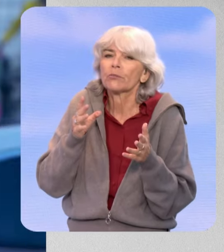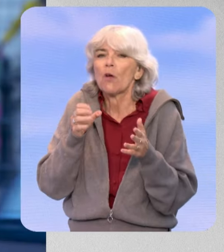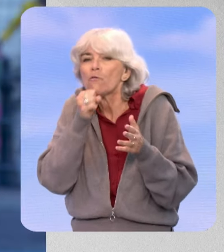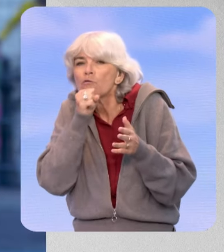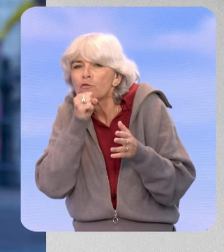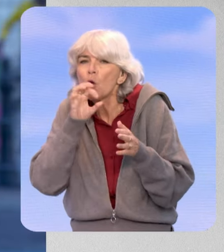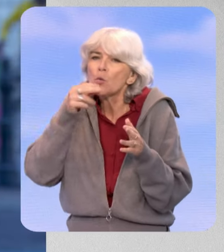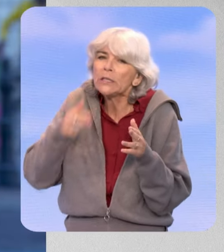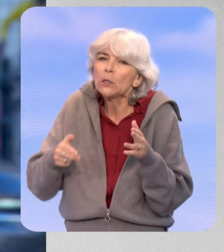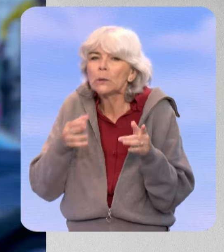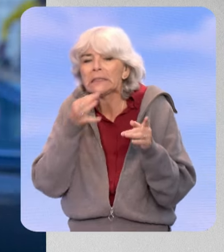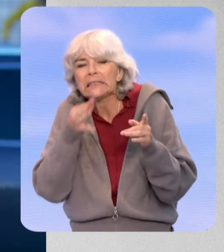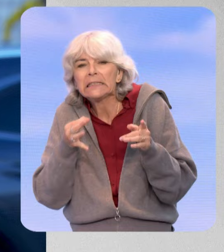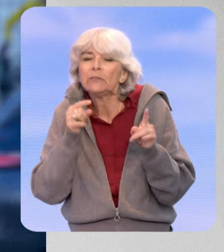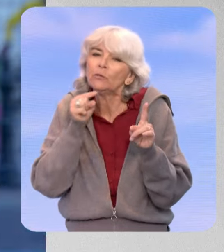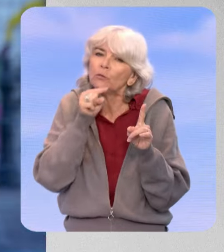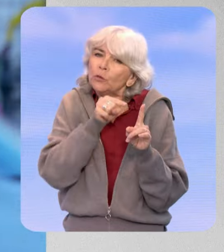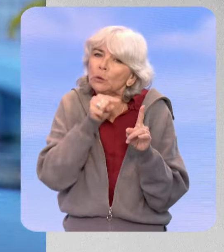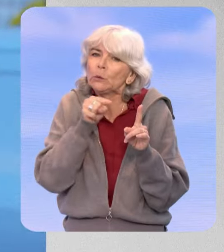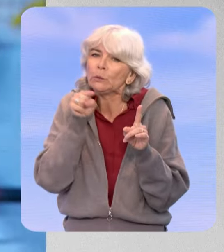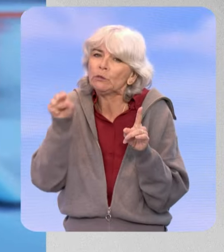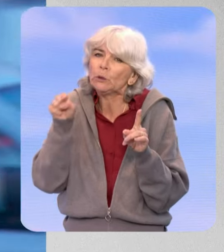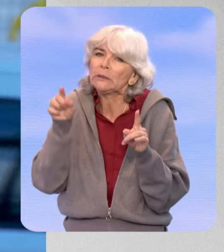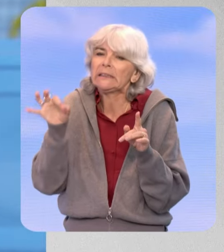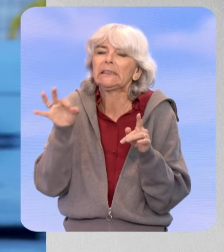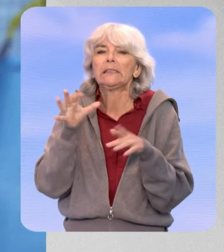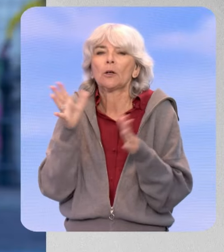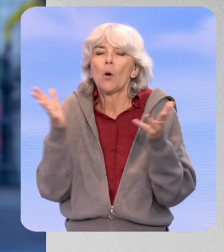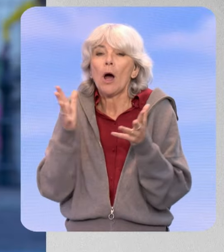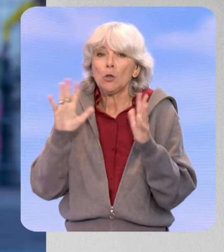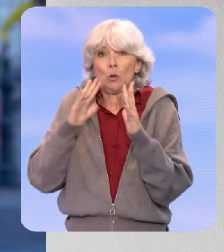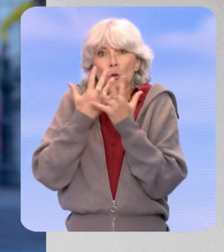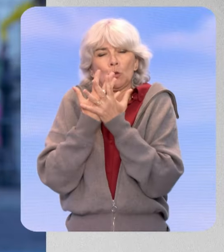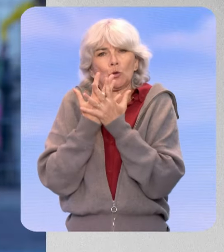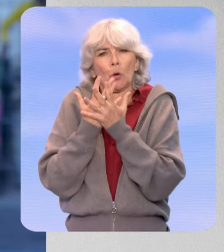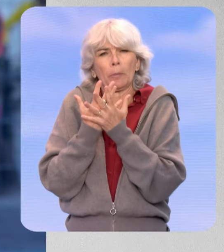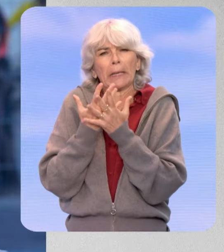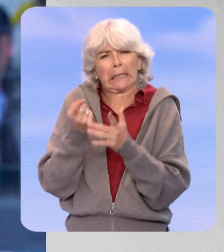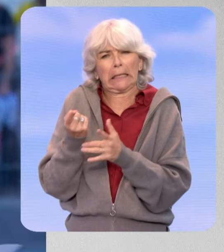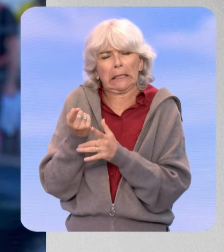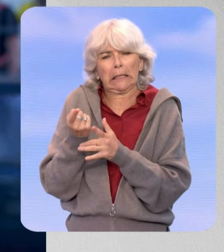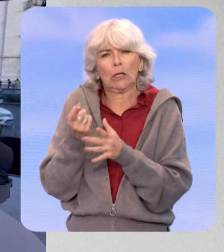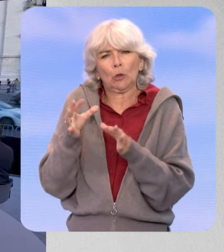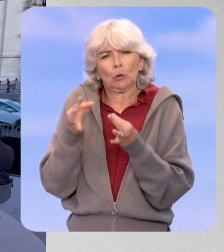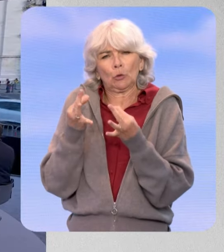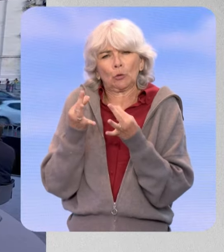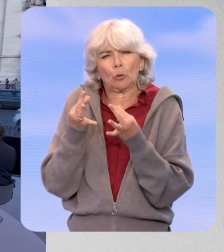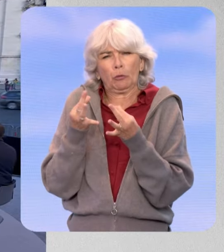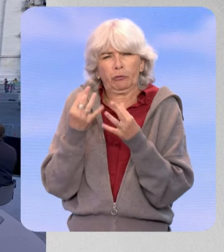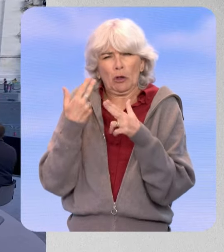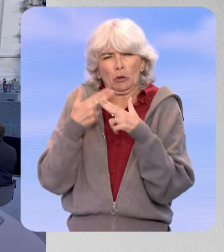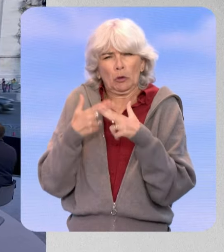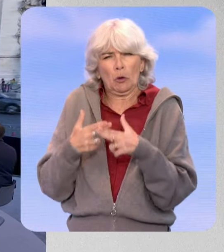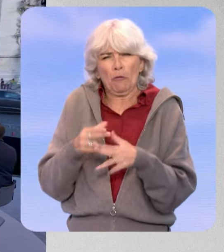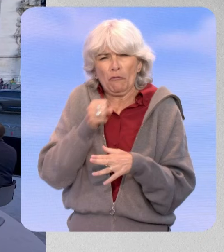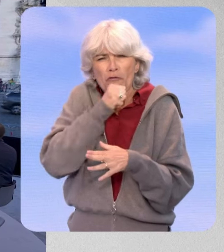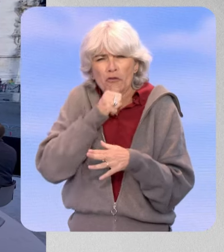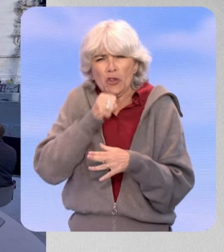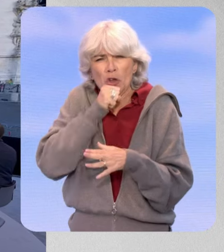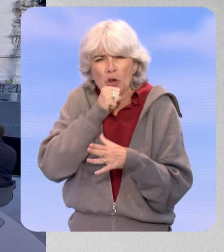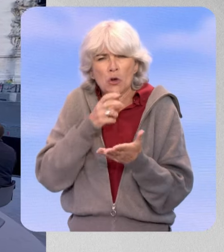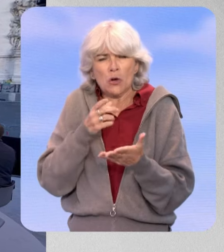fossile. Vous disiez aussi, vous, alors là c'est votre citation, allez-y. Vous disiez surpris qu'on ressorte de la naphtaline, je vous cite, tout un tas de noms qui ont participé à